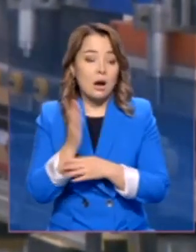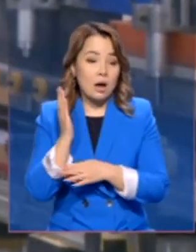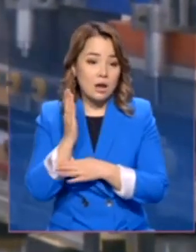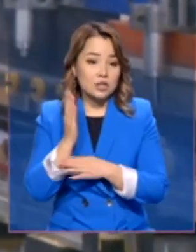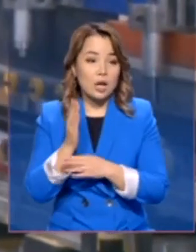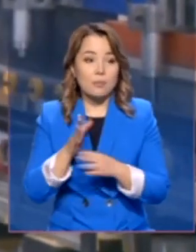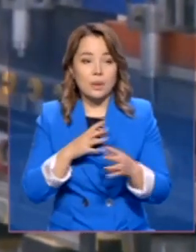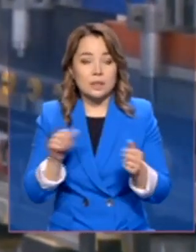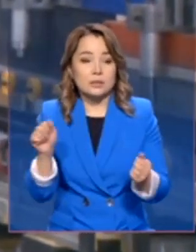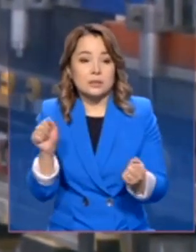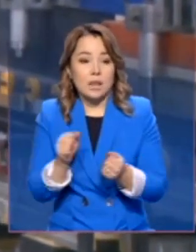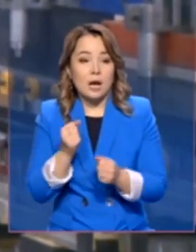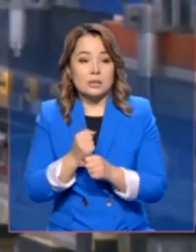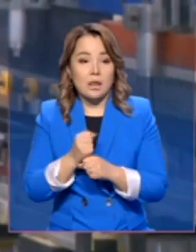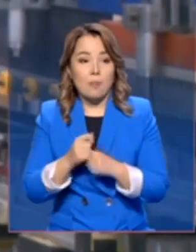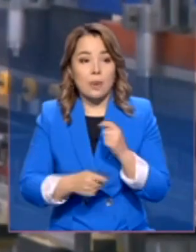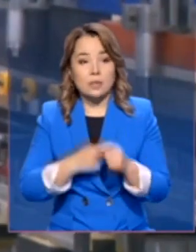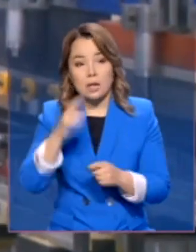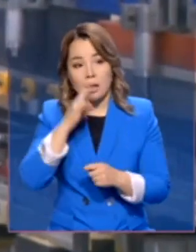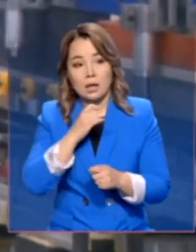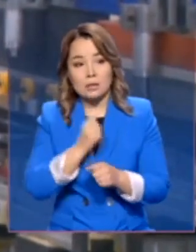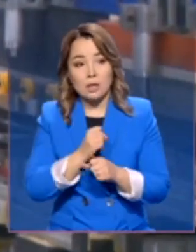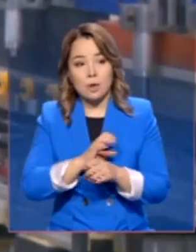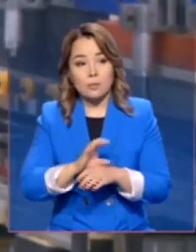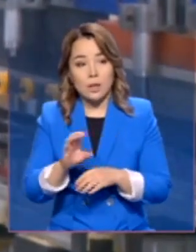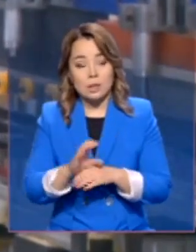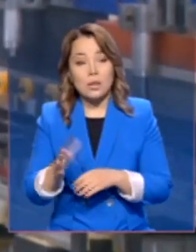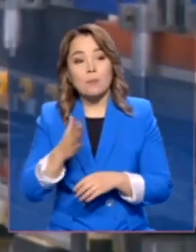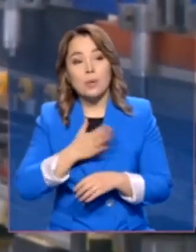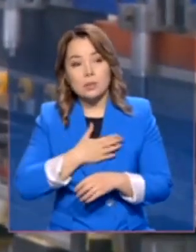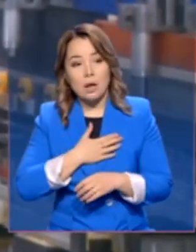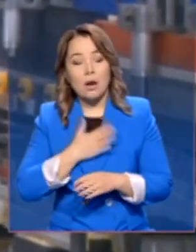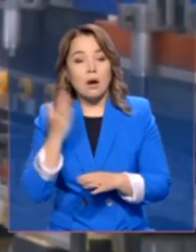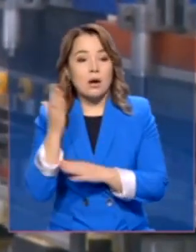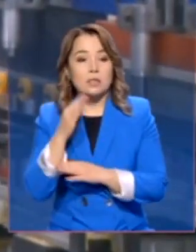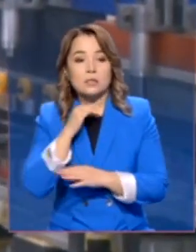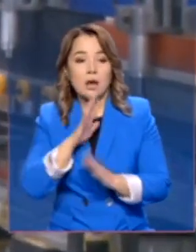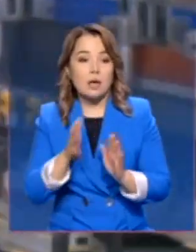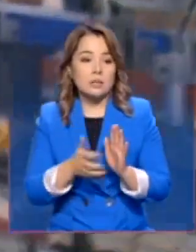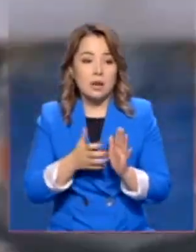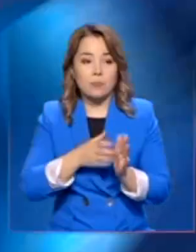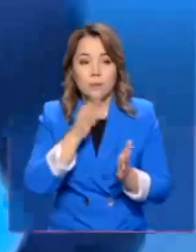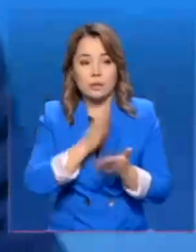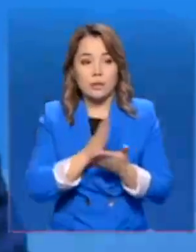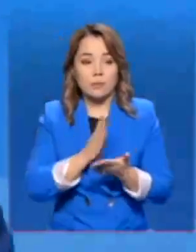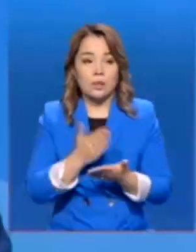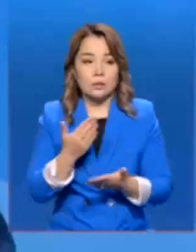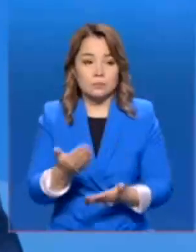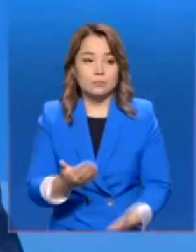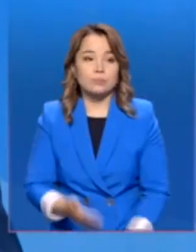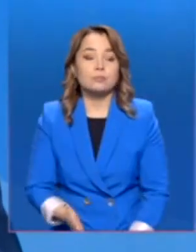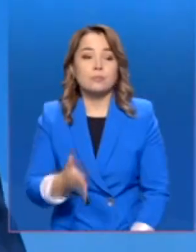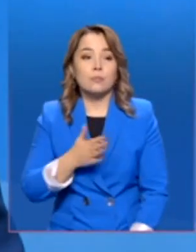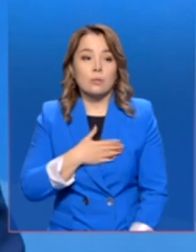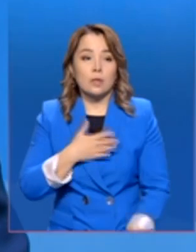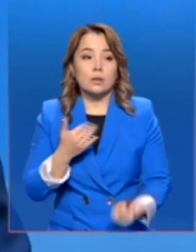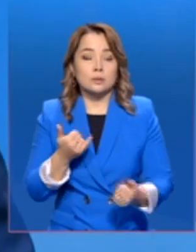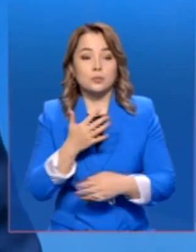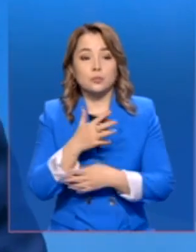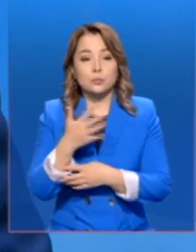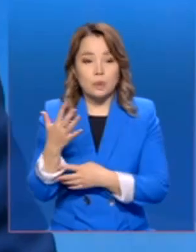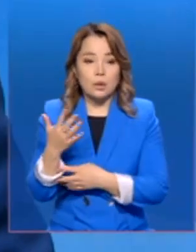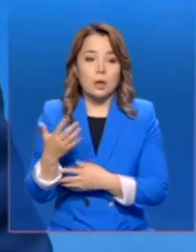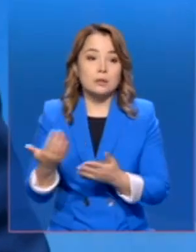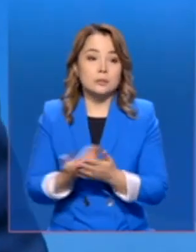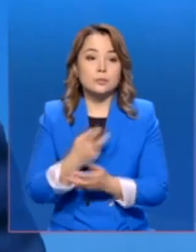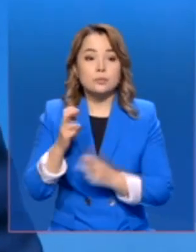жоңқасын престеп жасалатын материалды Қазақстанда жасап шығару үшін бізде ағаш жетіспейтін көрді. Бізде онда орманның